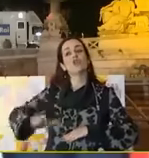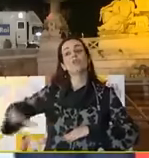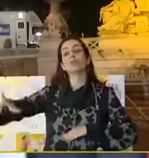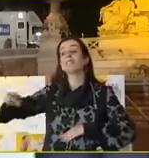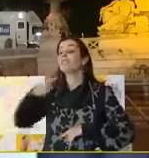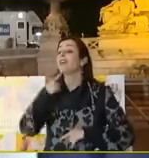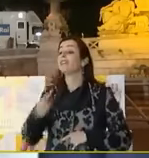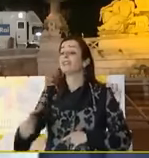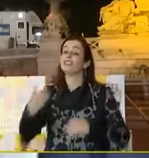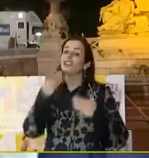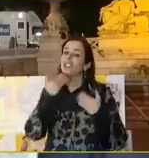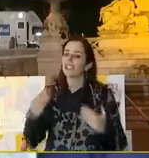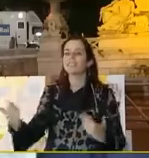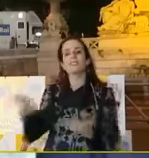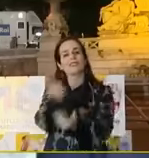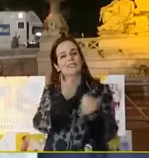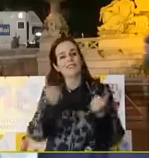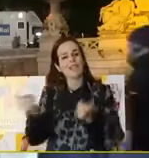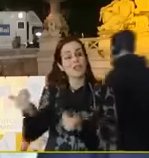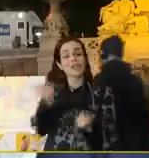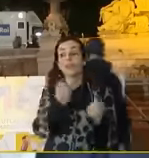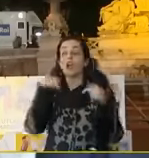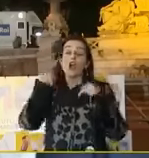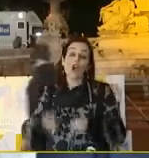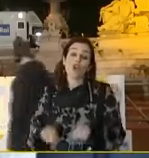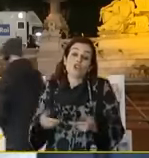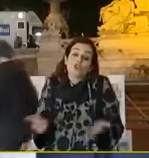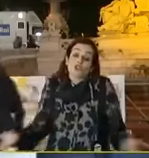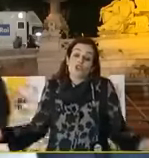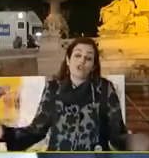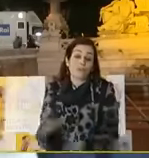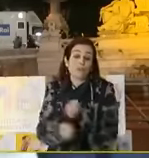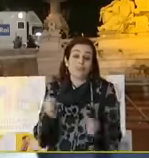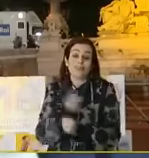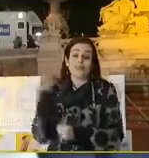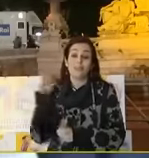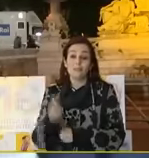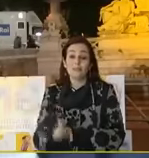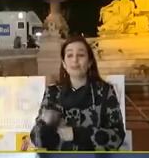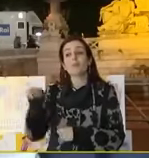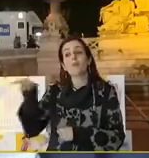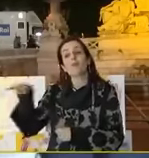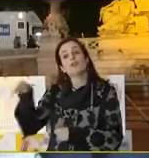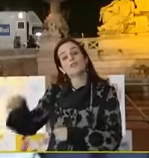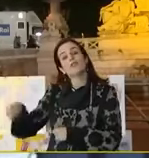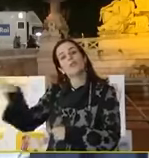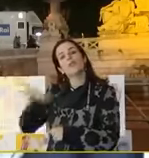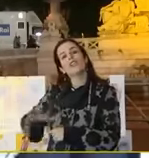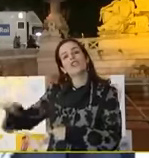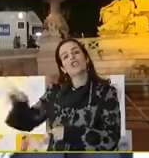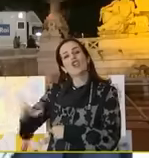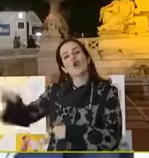chiudere la campagna appunto in Lombardia. Lui è Dario Violi e ascoltiamo insieme cosa ha da dirci.